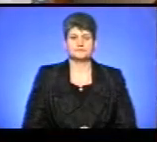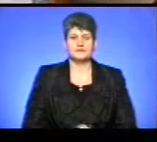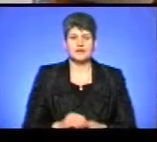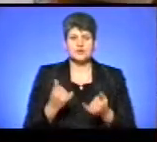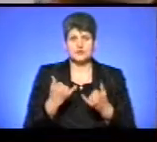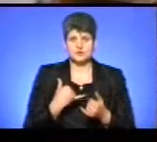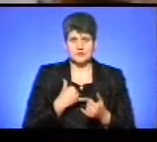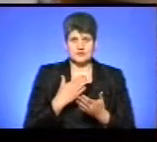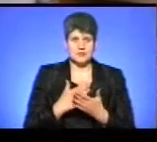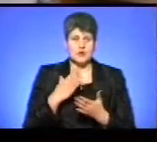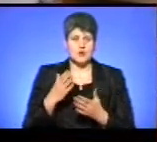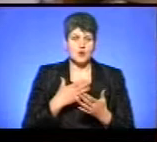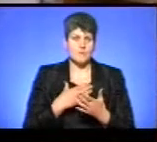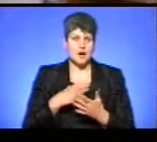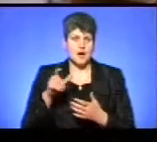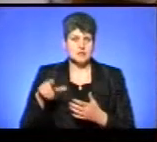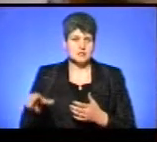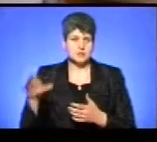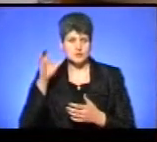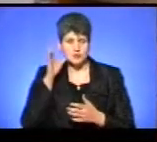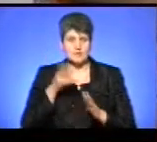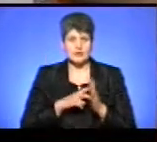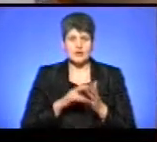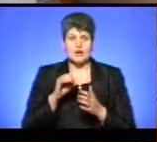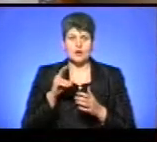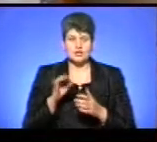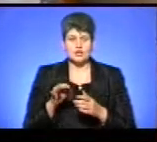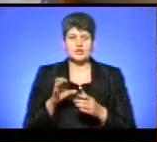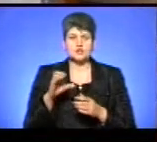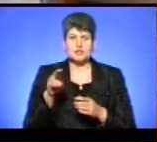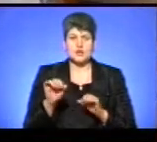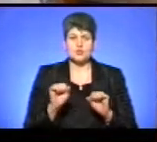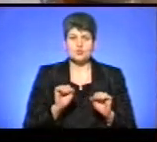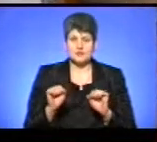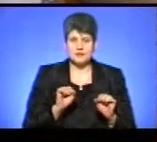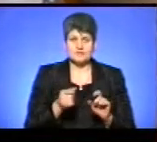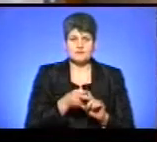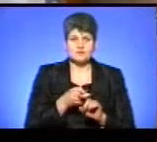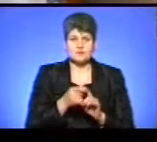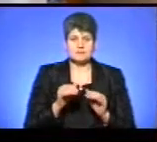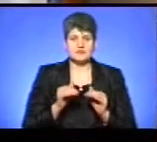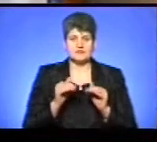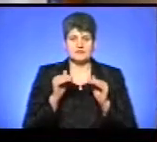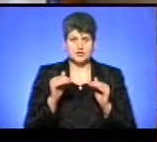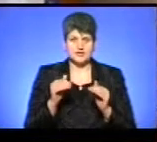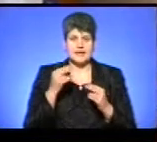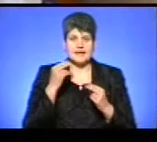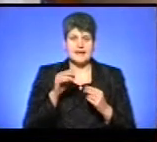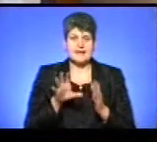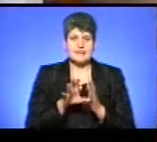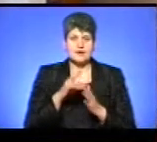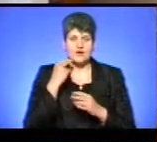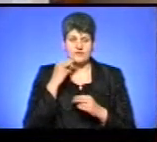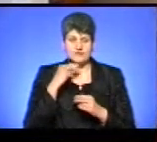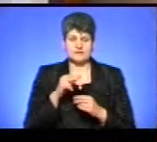Сьогодні у нас відбуваються громадські слухання щодо плану екологічного та соціального управління в рамках проєкту підвищення енергоефективності в